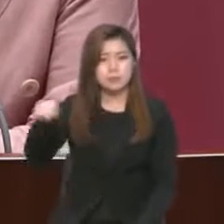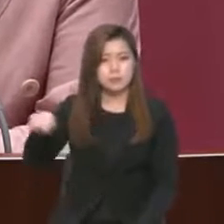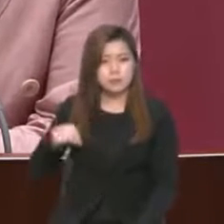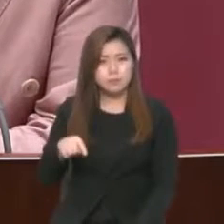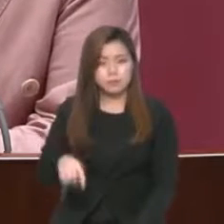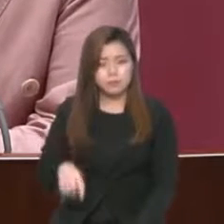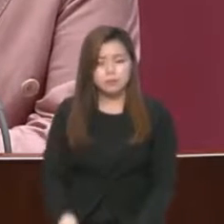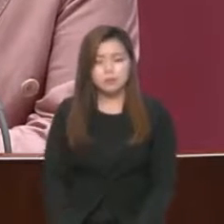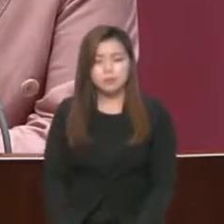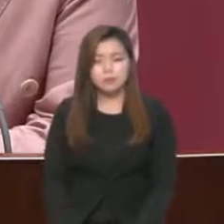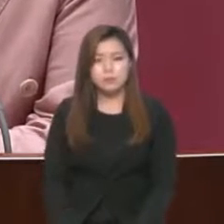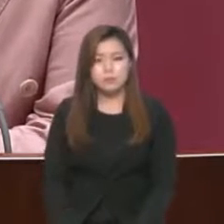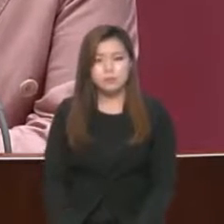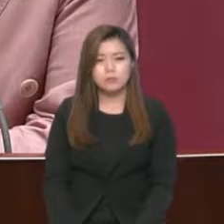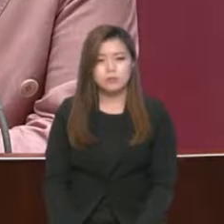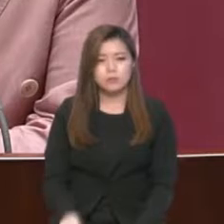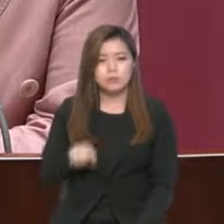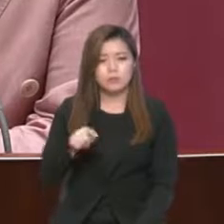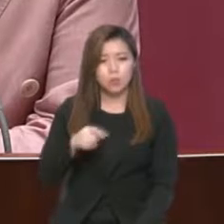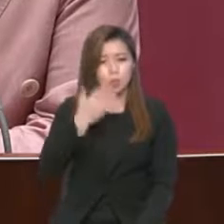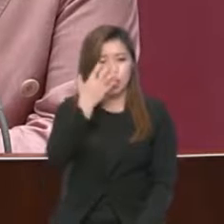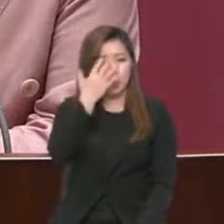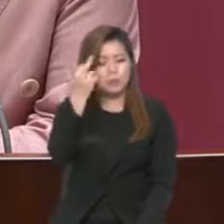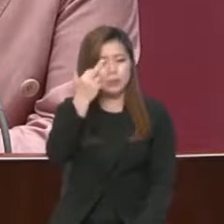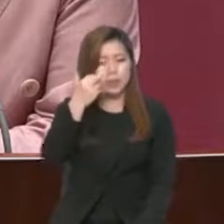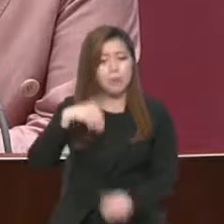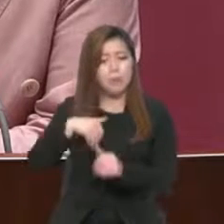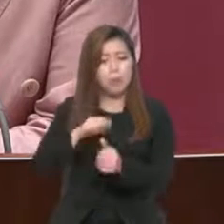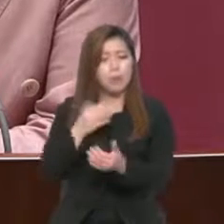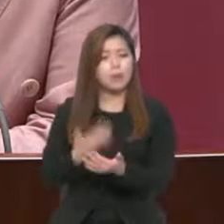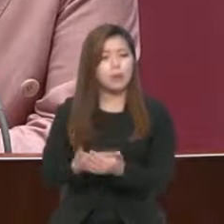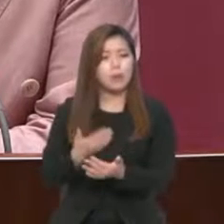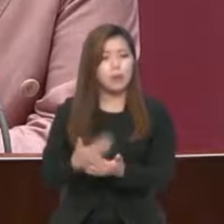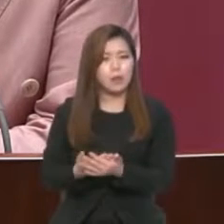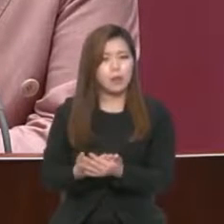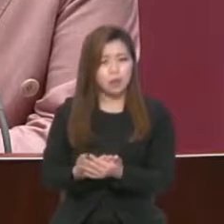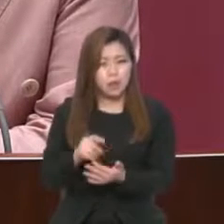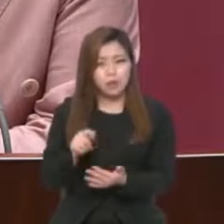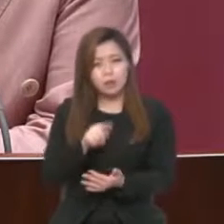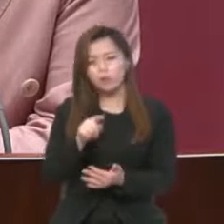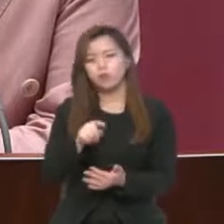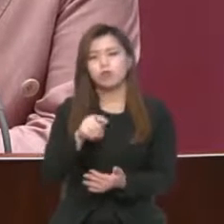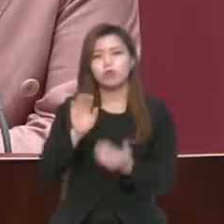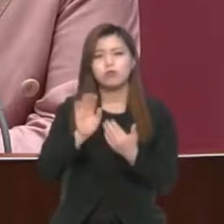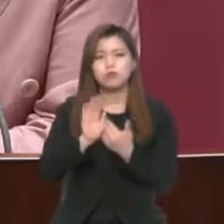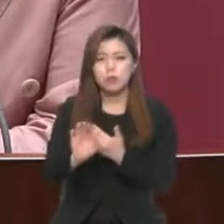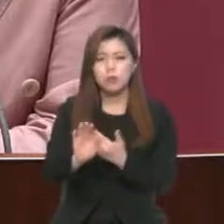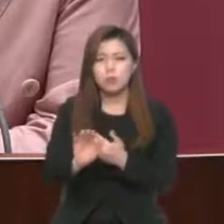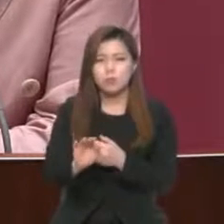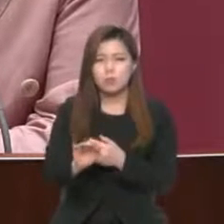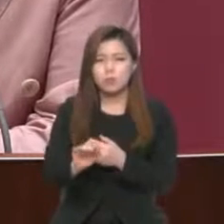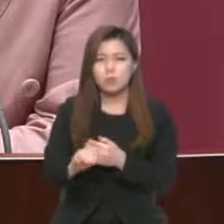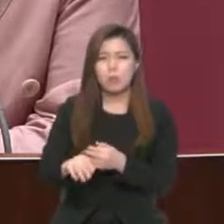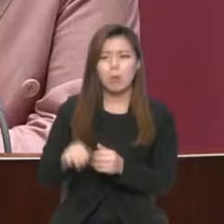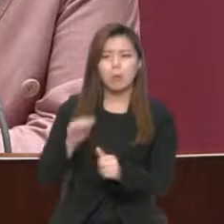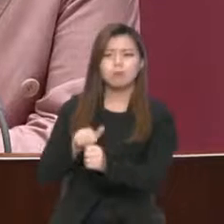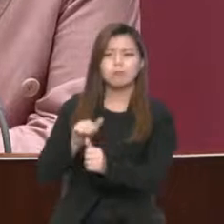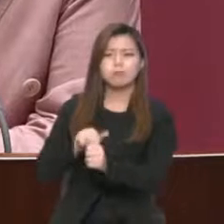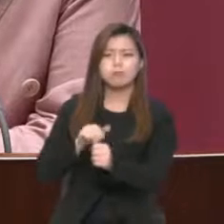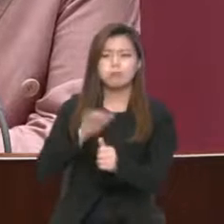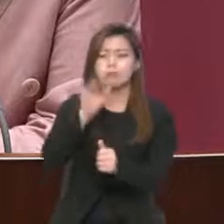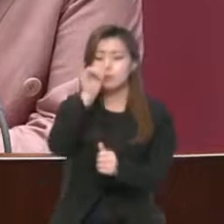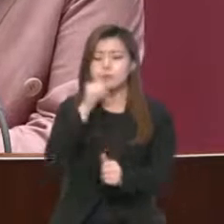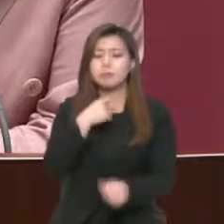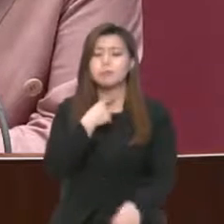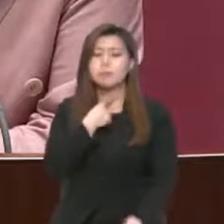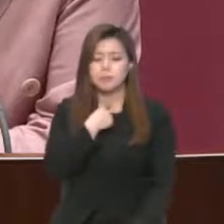대령은 처음 카츄샤 왔을 때 용산 배치해달라, 이사단 배치 후에도 용산으로 보내달라는 청탁도 있었다고 합니다.